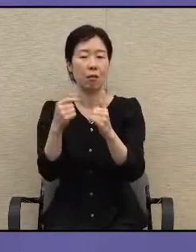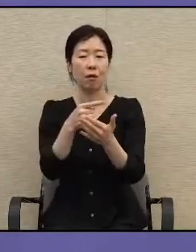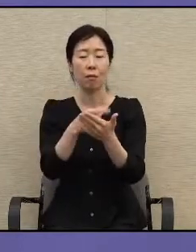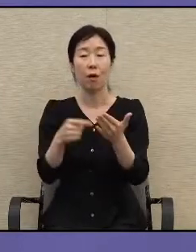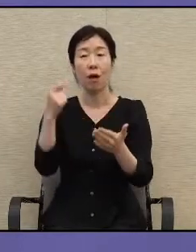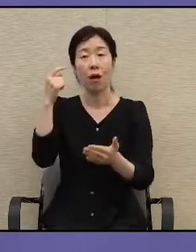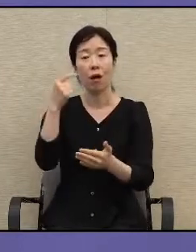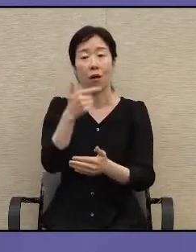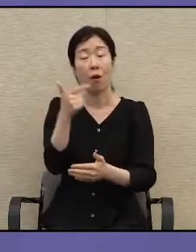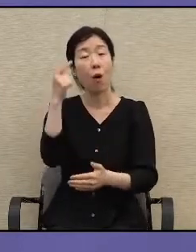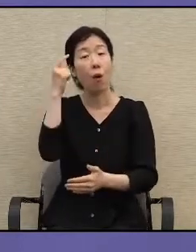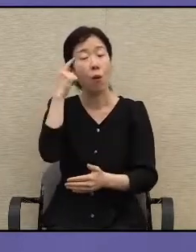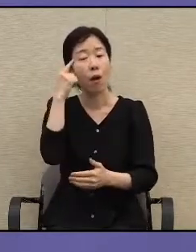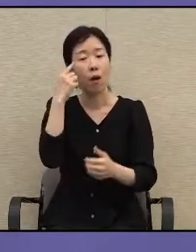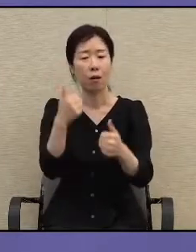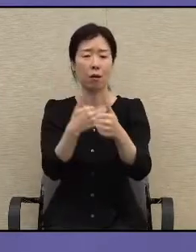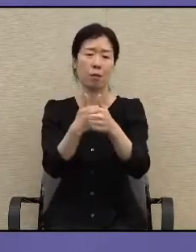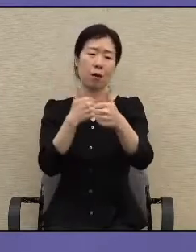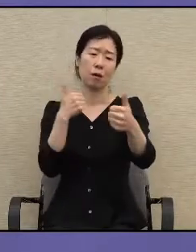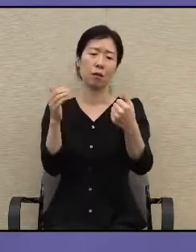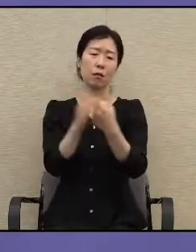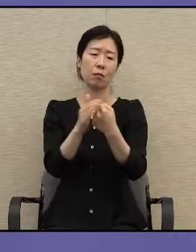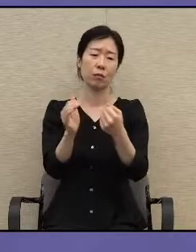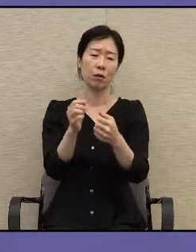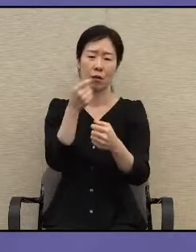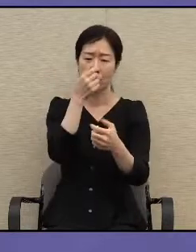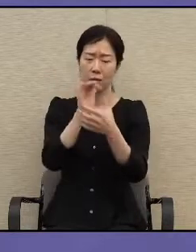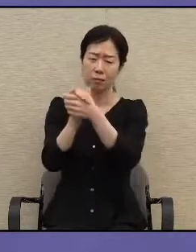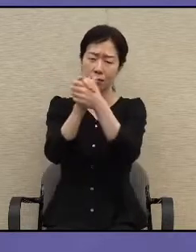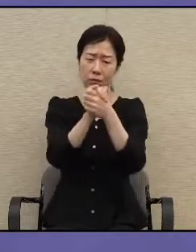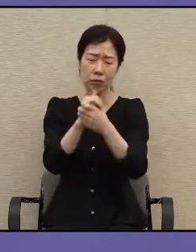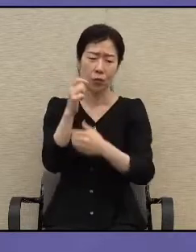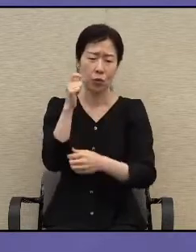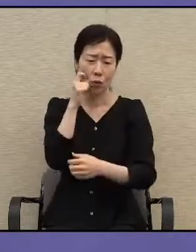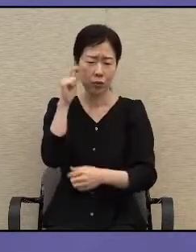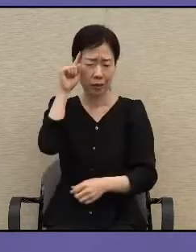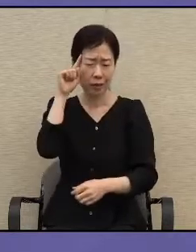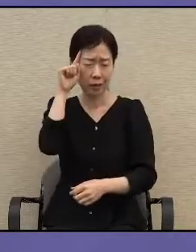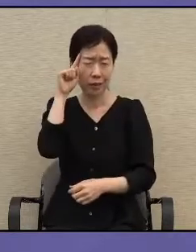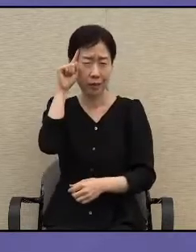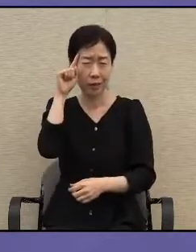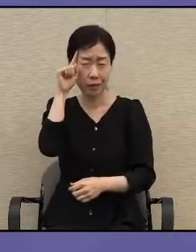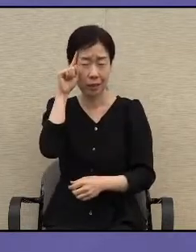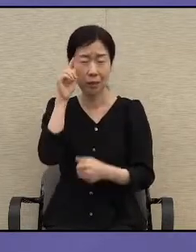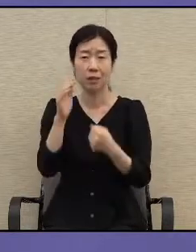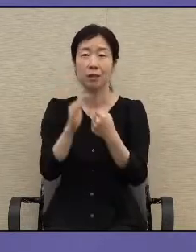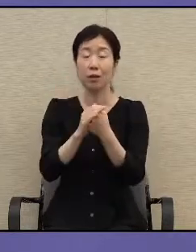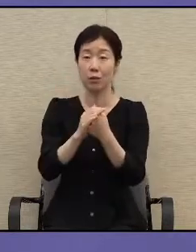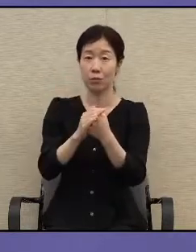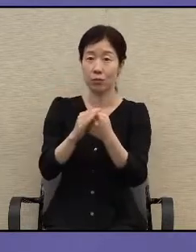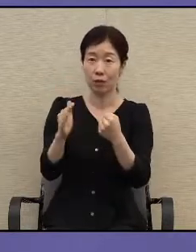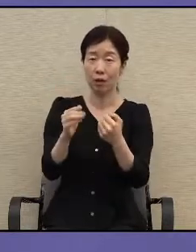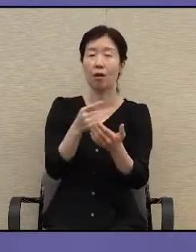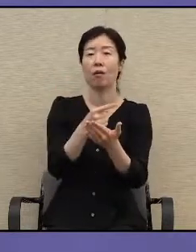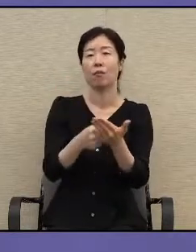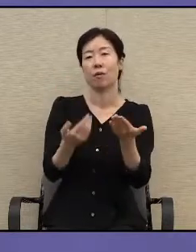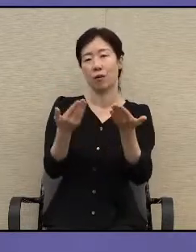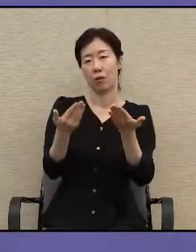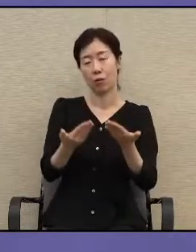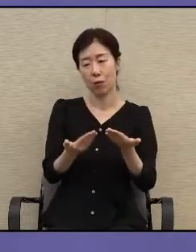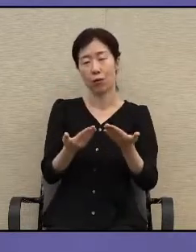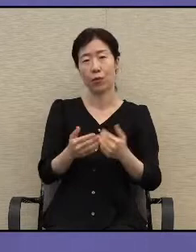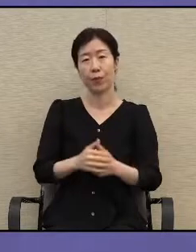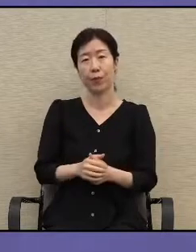이런 상황으로 인해서 특히 많은 영향을 받고 있어서 더욱더 이러한 그 정신건강 문제에 많은 위기를 경험하고